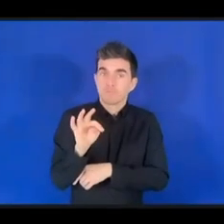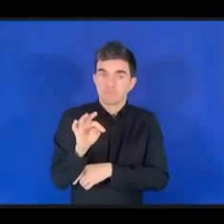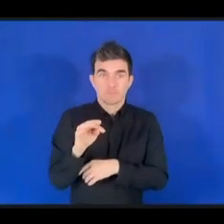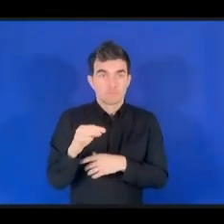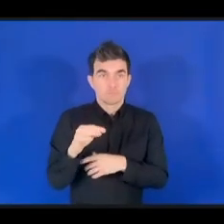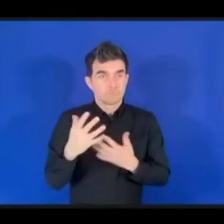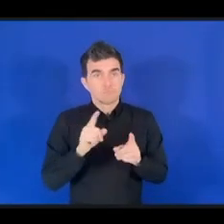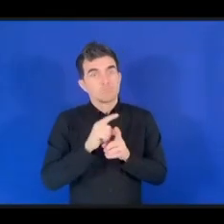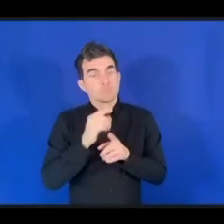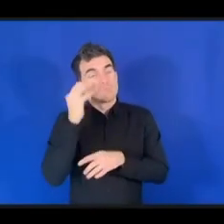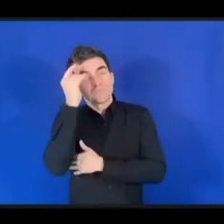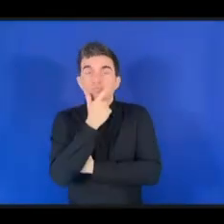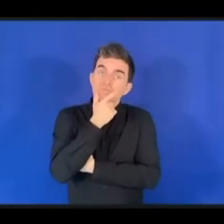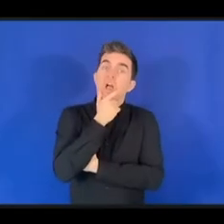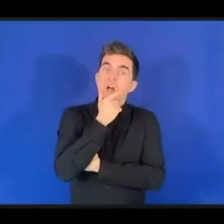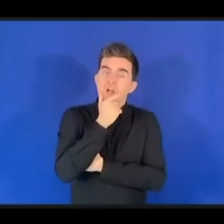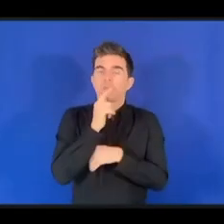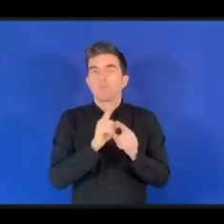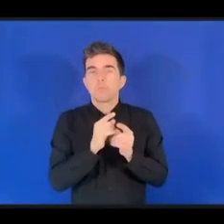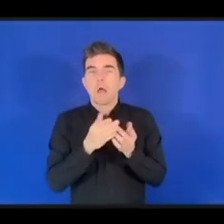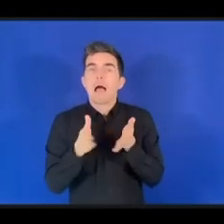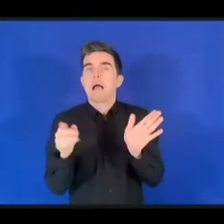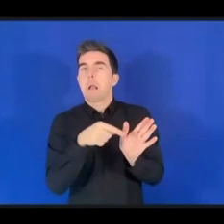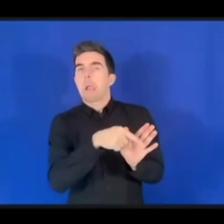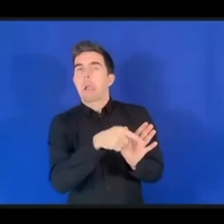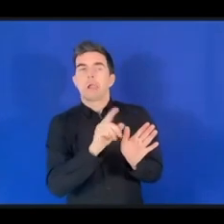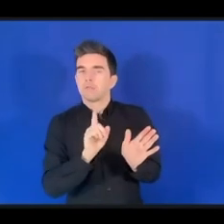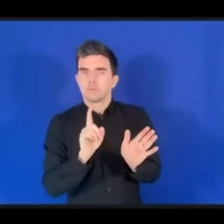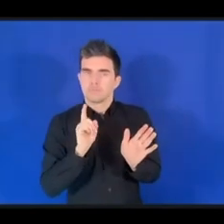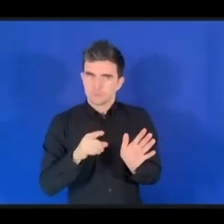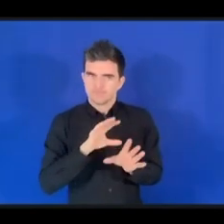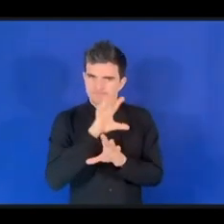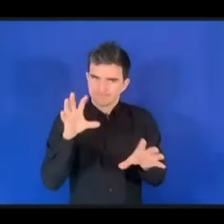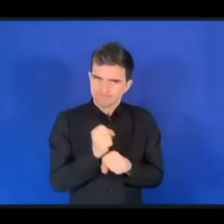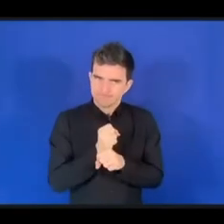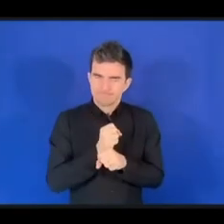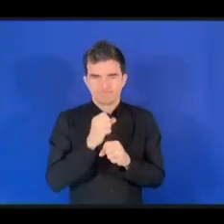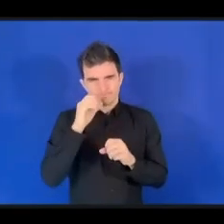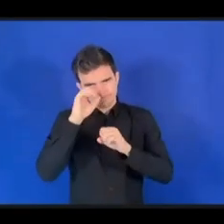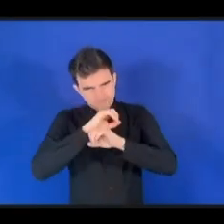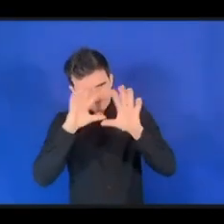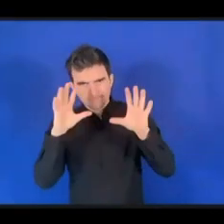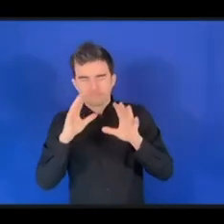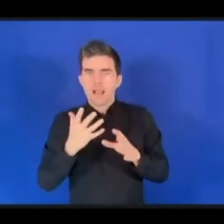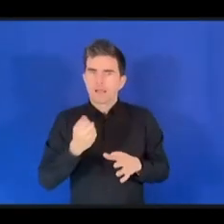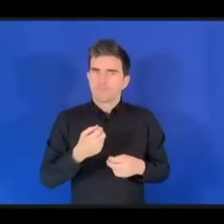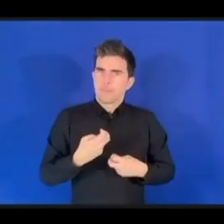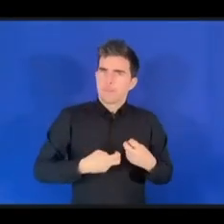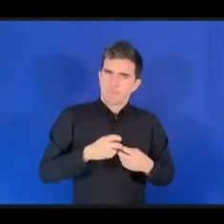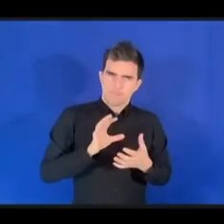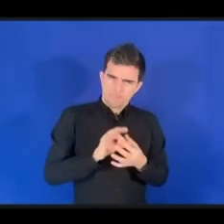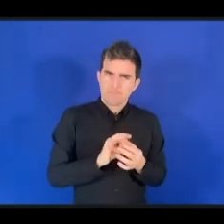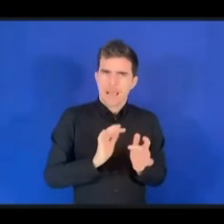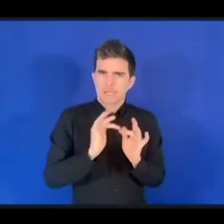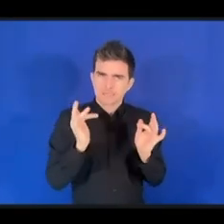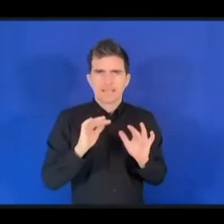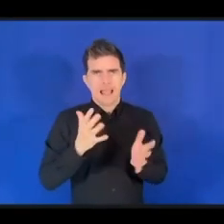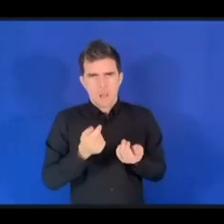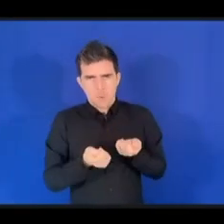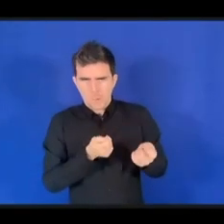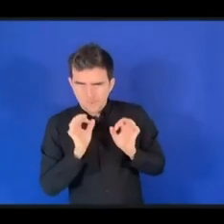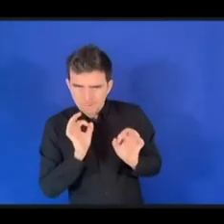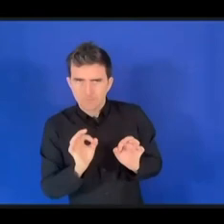多的这个就这个互联网治理更加重要的非常重要的技术政策的交流的活